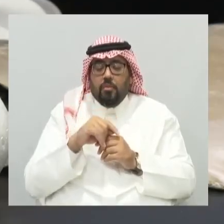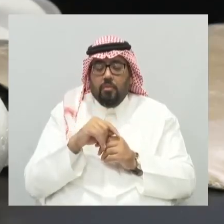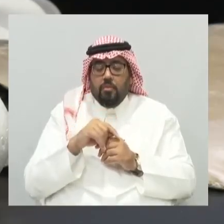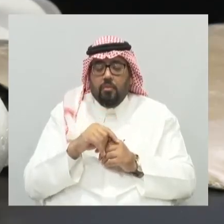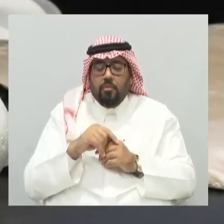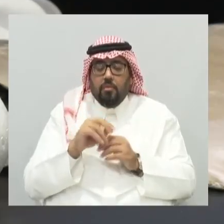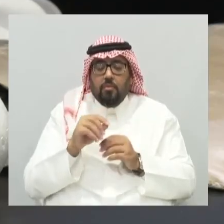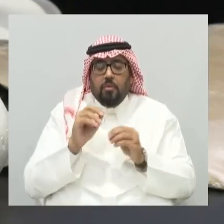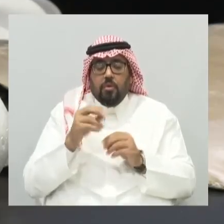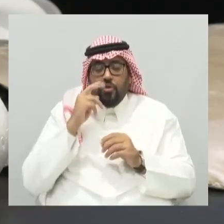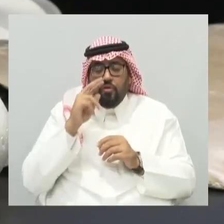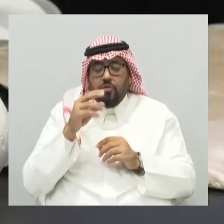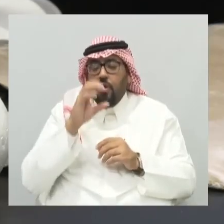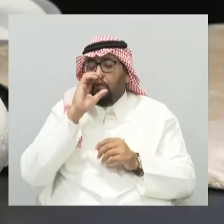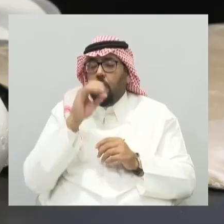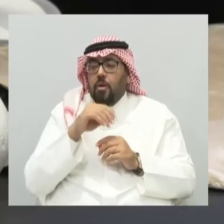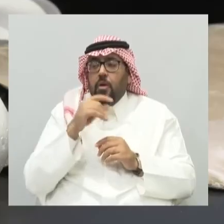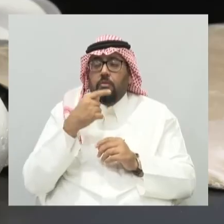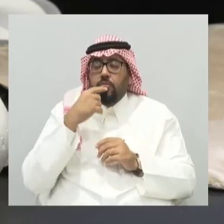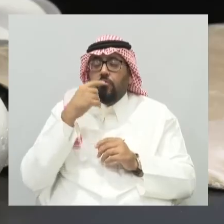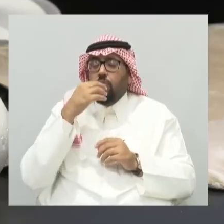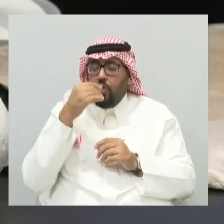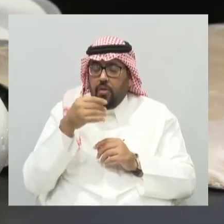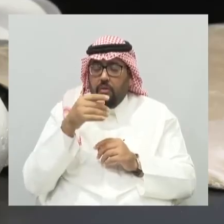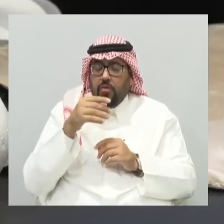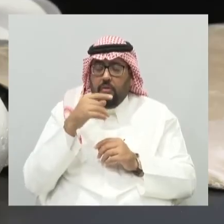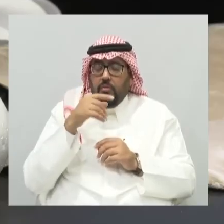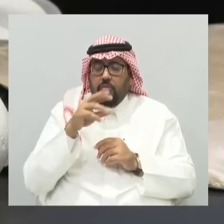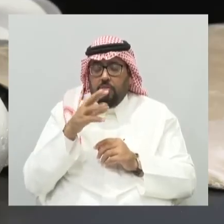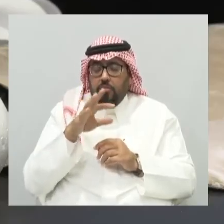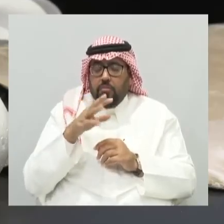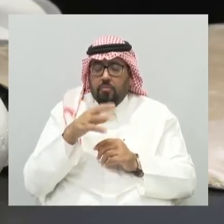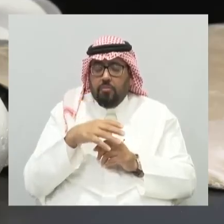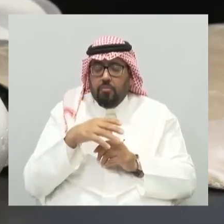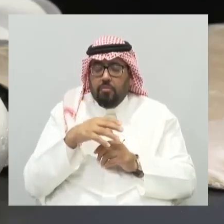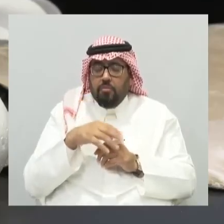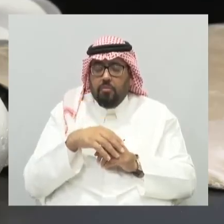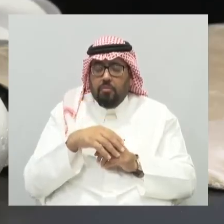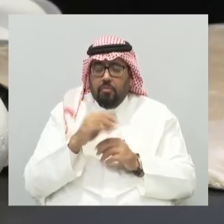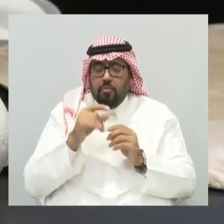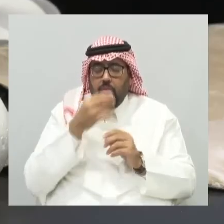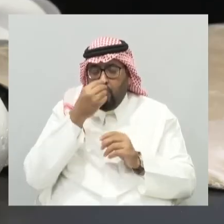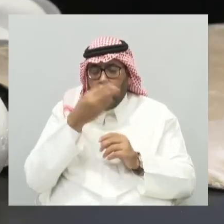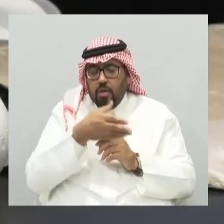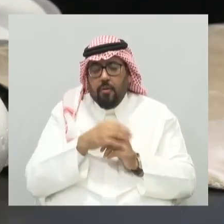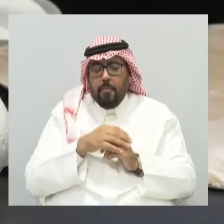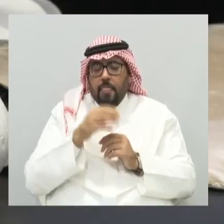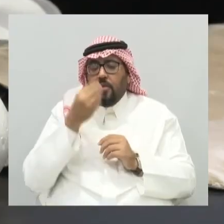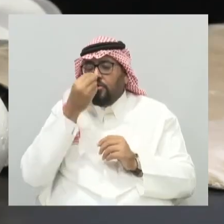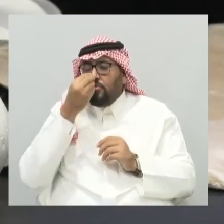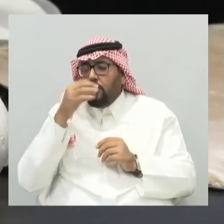لو شفنا ماء نقول ممكن يكون الماء ملوث لو